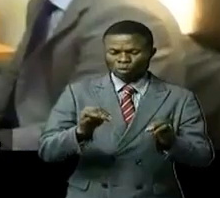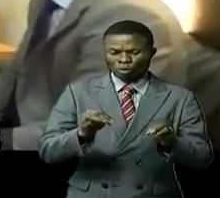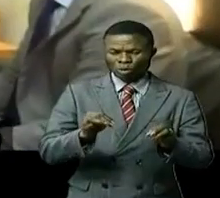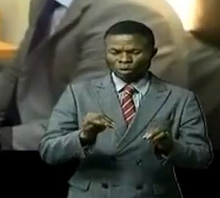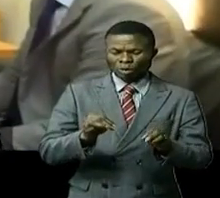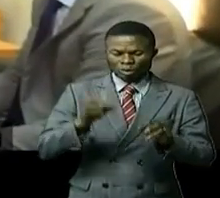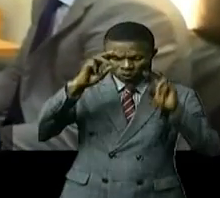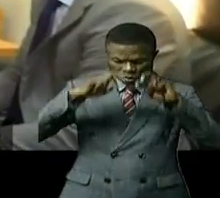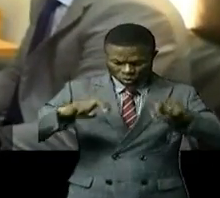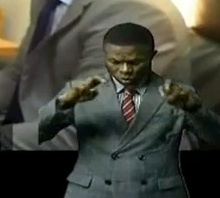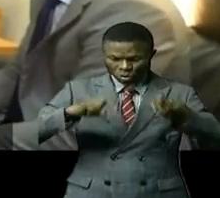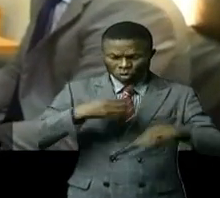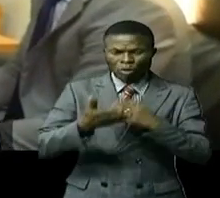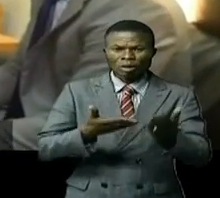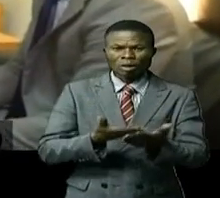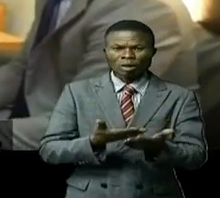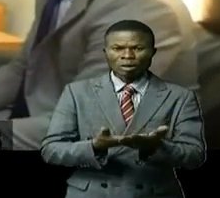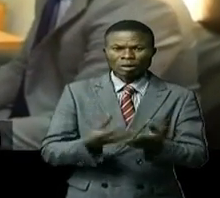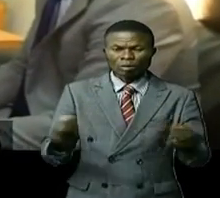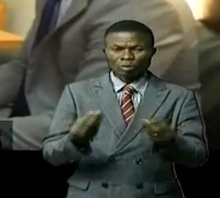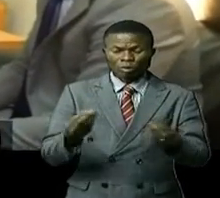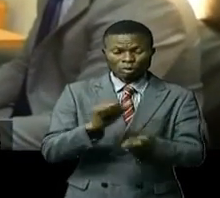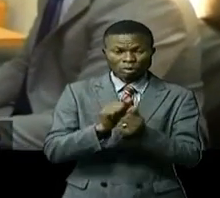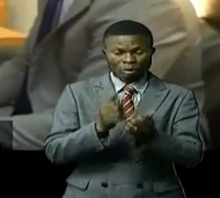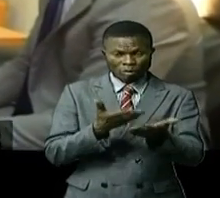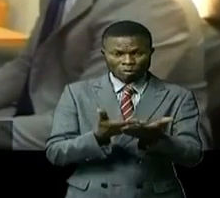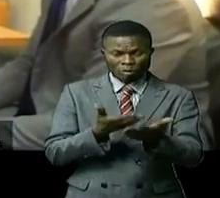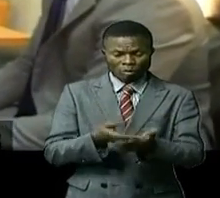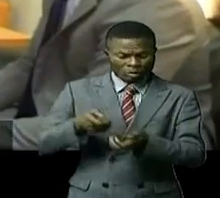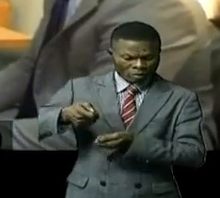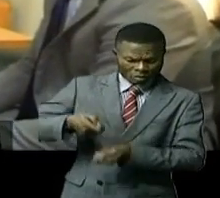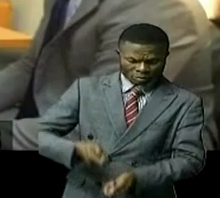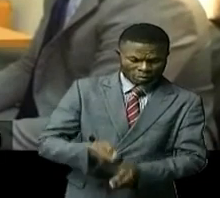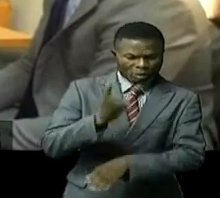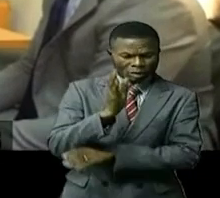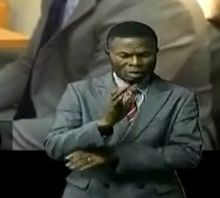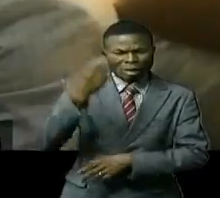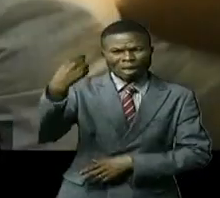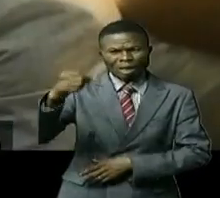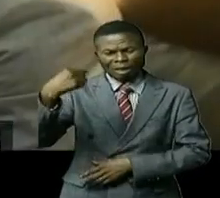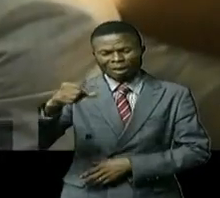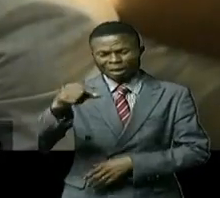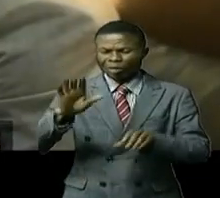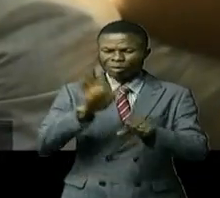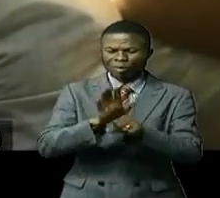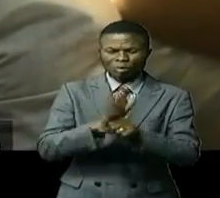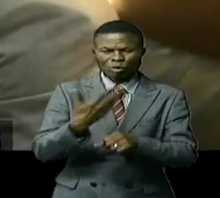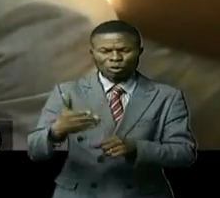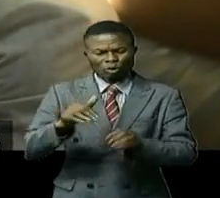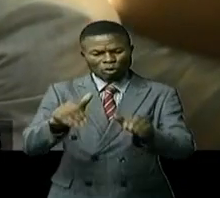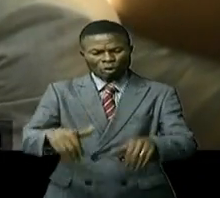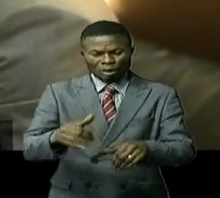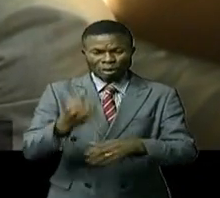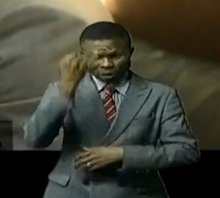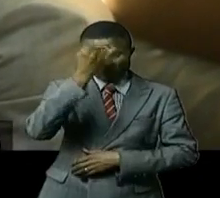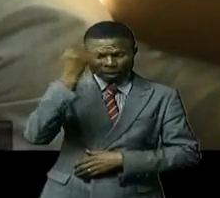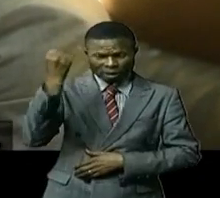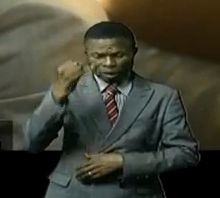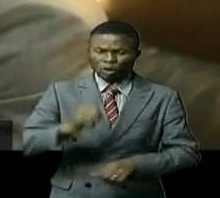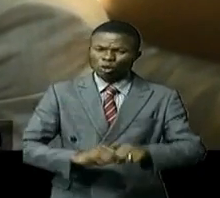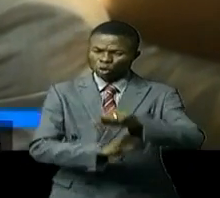de recherches qu'on peut faire sur des cépages, des plantes, sur les cafés, sur les cacao. Et donc l'Italie aussi peut donner une